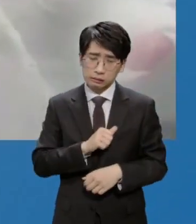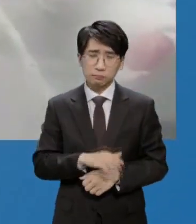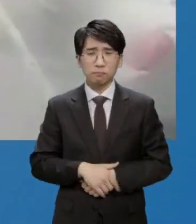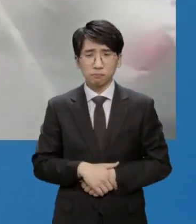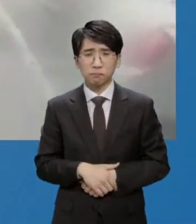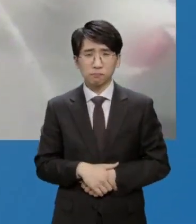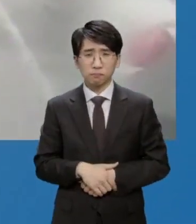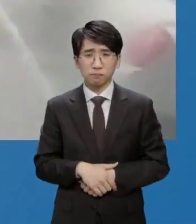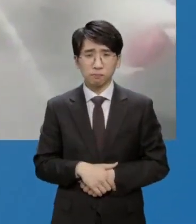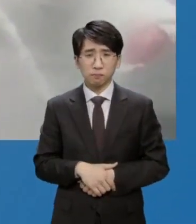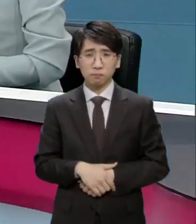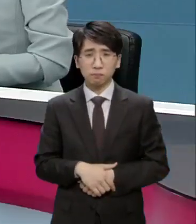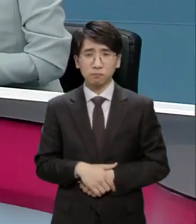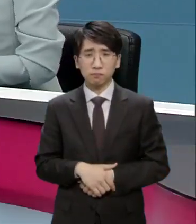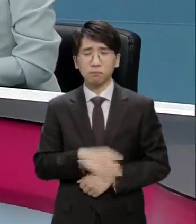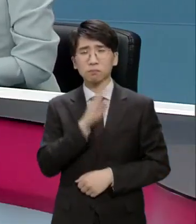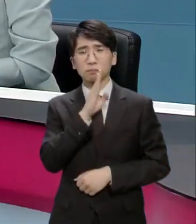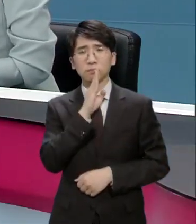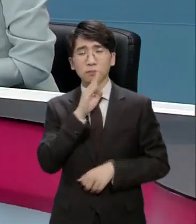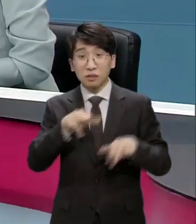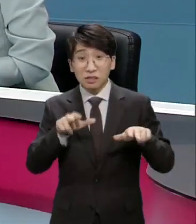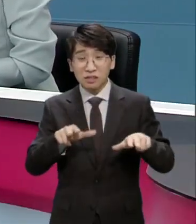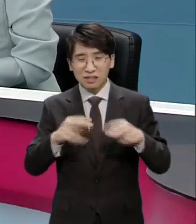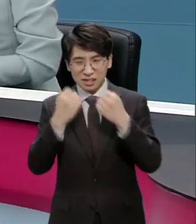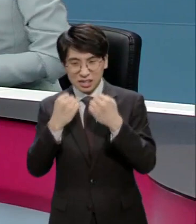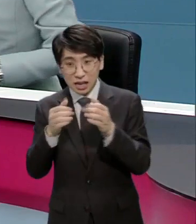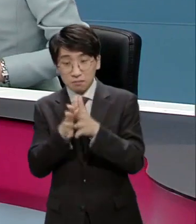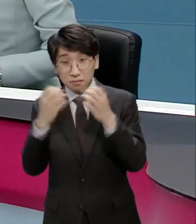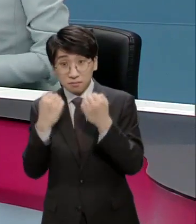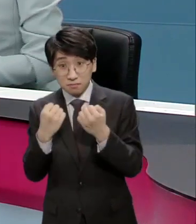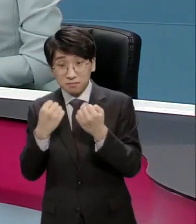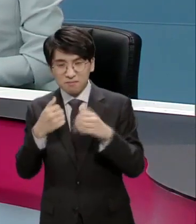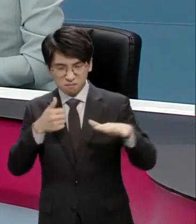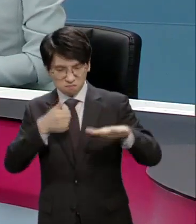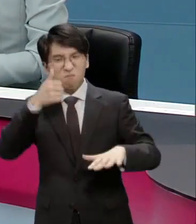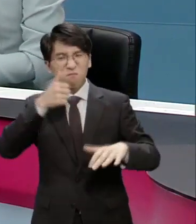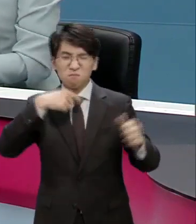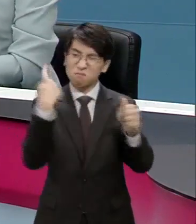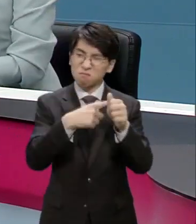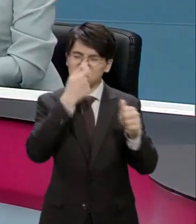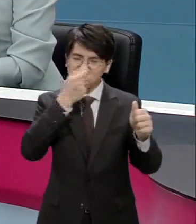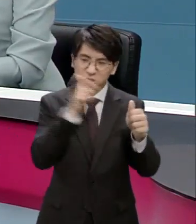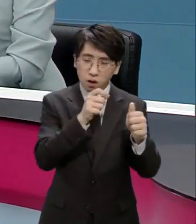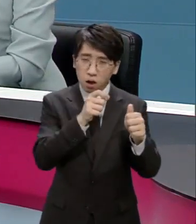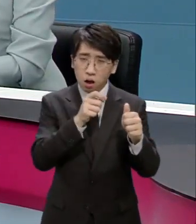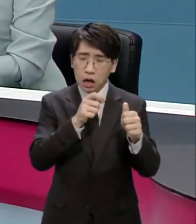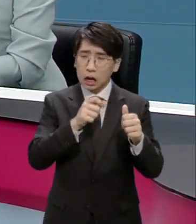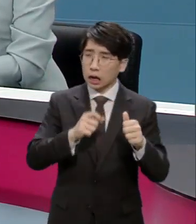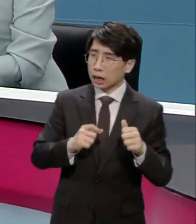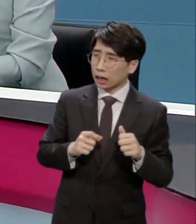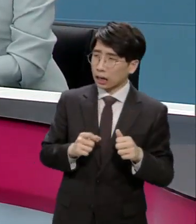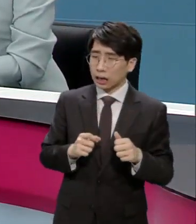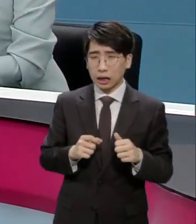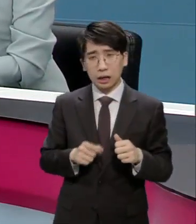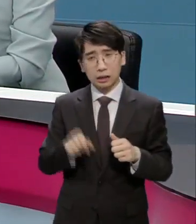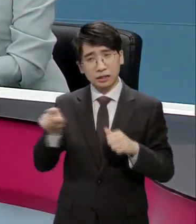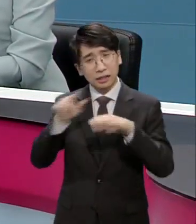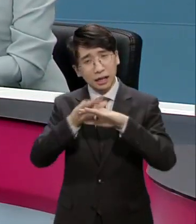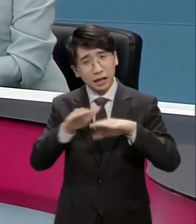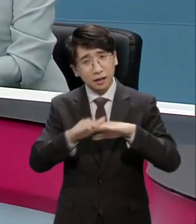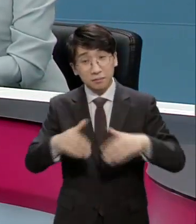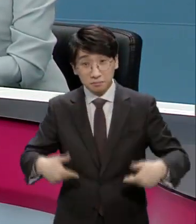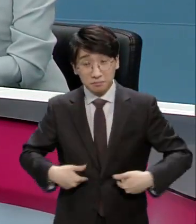입주민들의 폭행과 갑질, 이거 정말 재발방지 대책 이제는 세워야 되지 않을까 싶은데 네. 어떻게 보세요? 세워야 되겠죠.